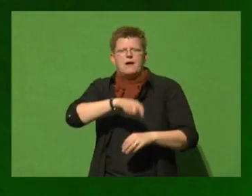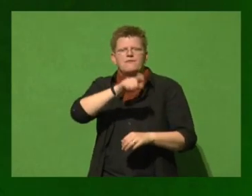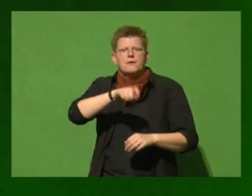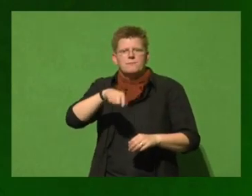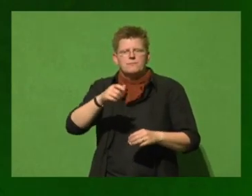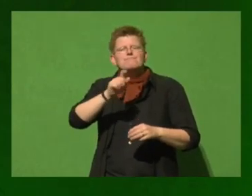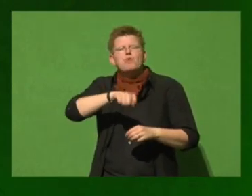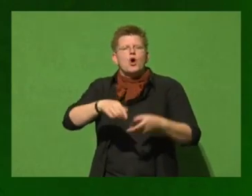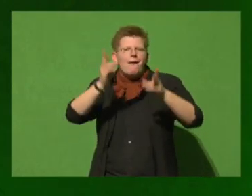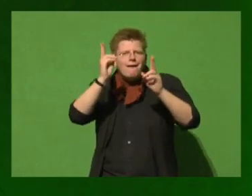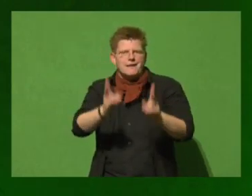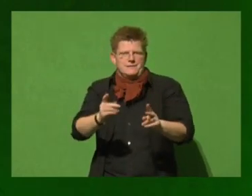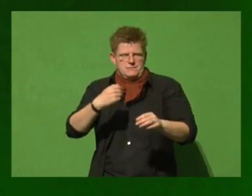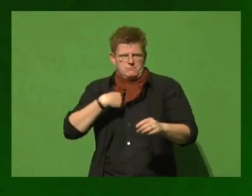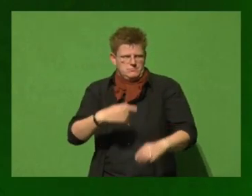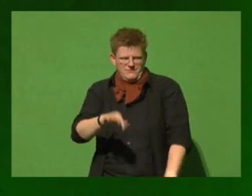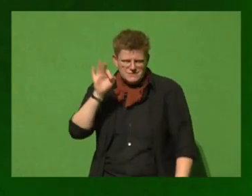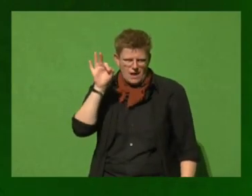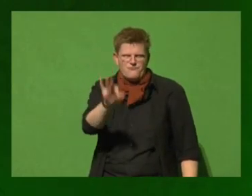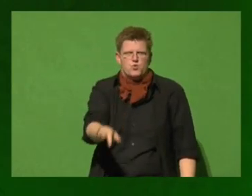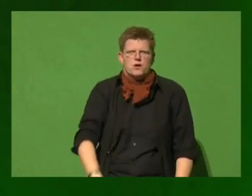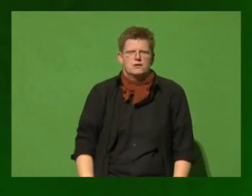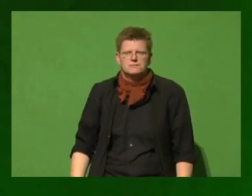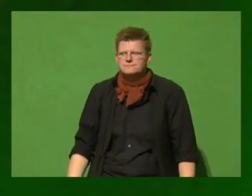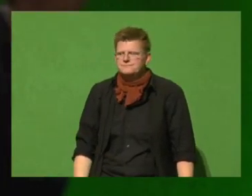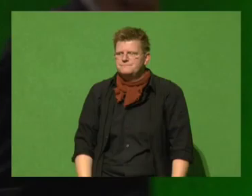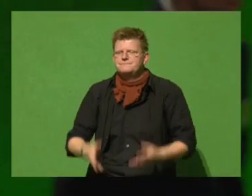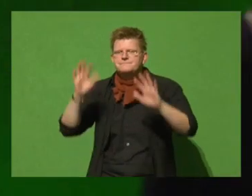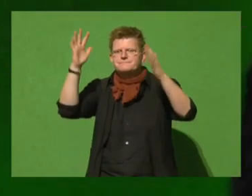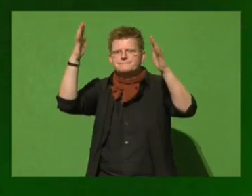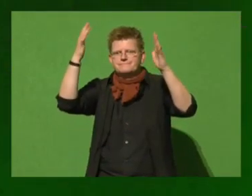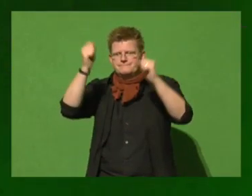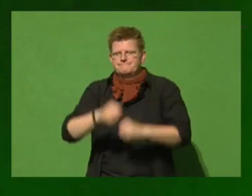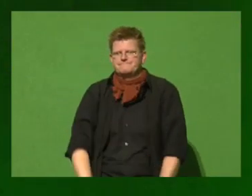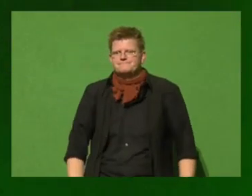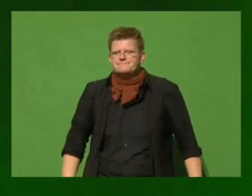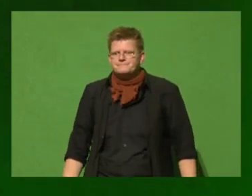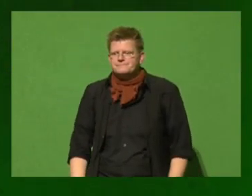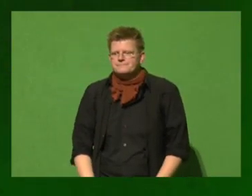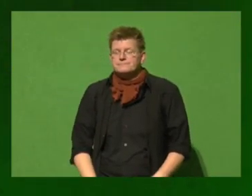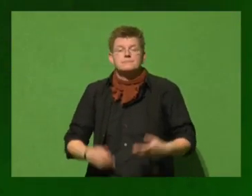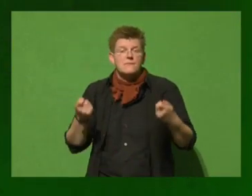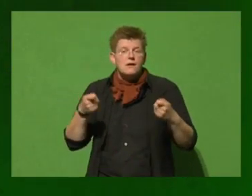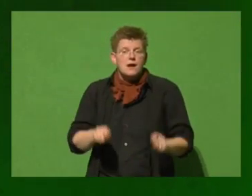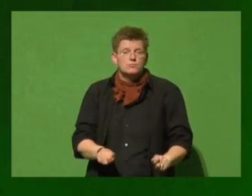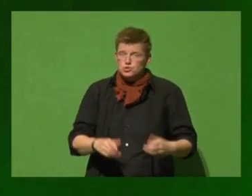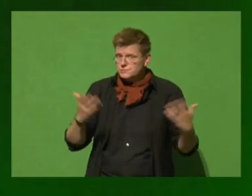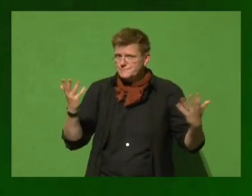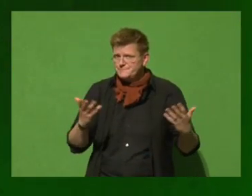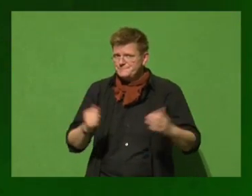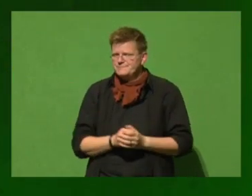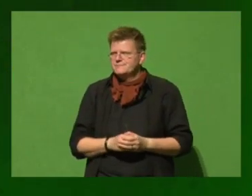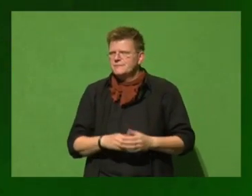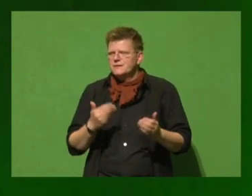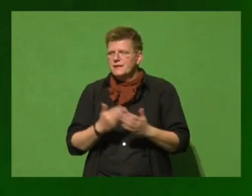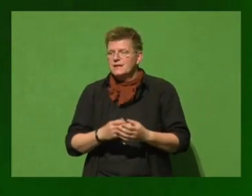einzutreten. Liebe Freundinnen und Freunde, komme zum Schluss. Darum lasst uns jetzt gleich ein ganz